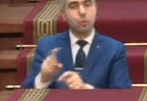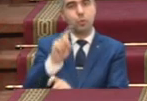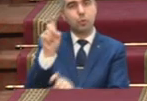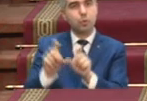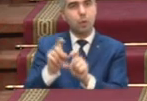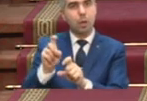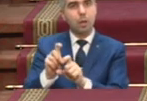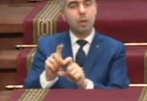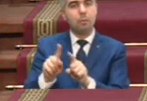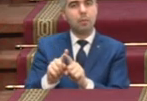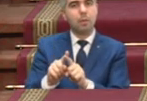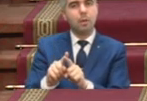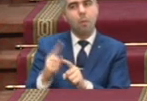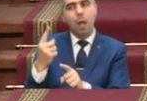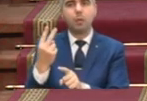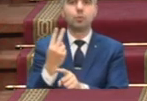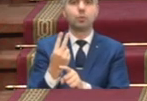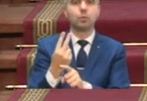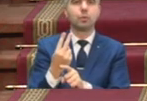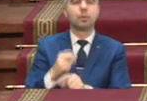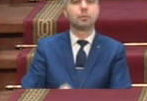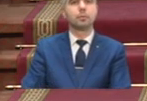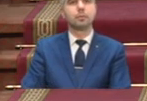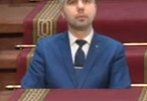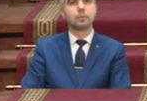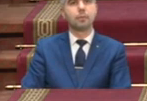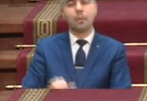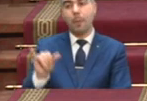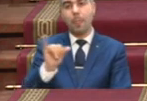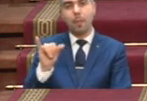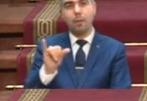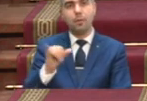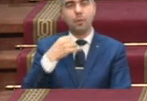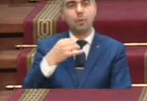فهو هزيل جدا عن أي بناء